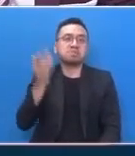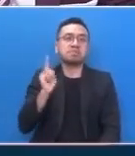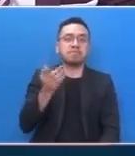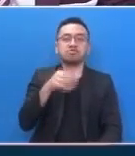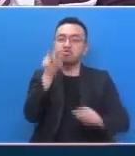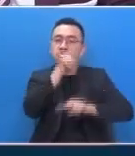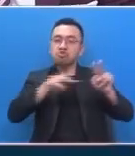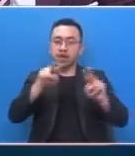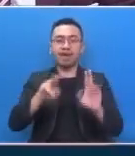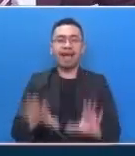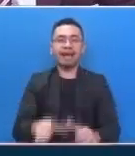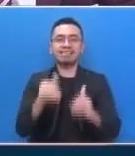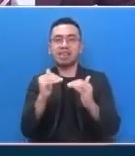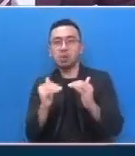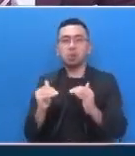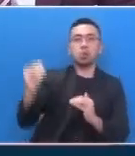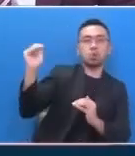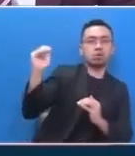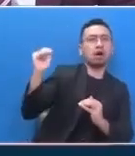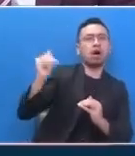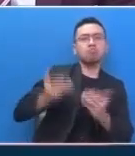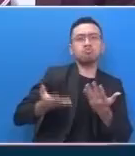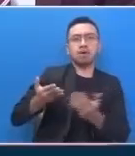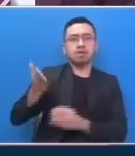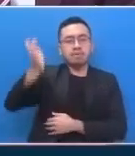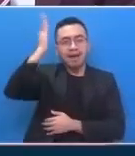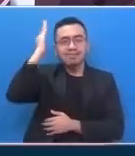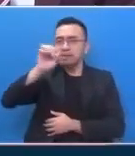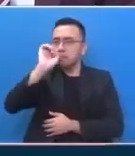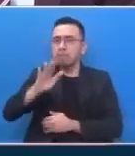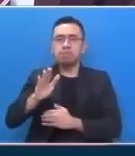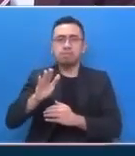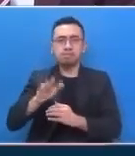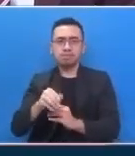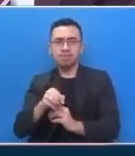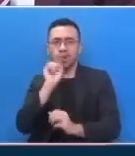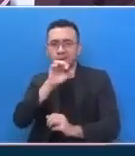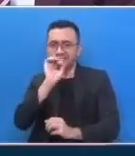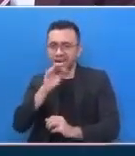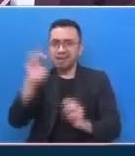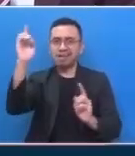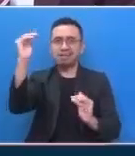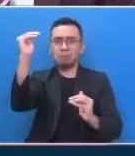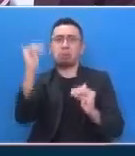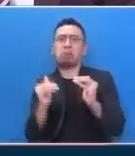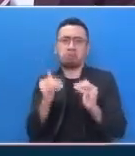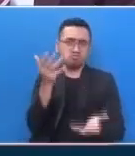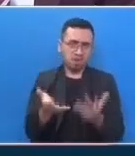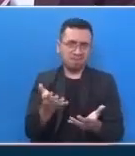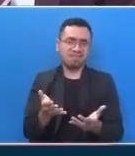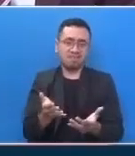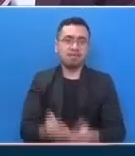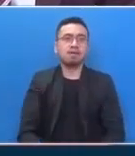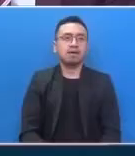e beda pendapat kemarin mas Toto Iya saya tidak tahu ya Apa tujuan Mas Ganjar yang jelas Eh